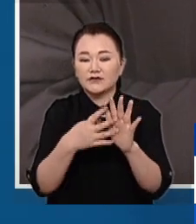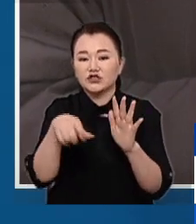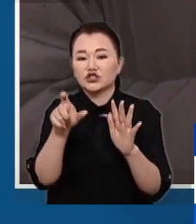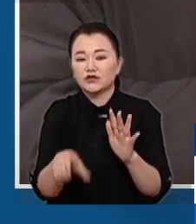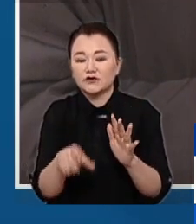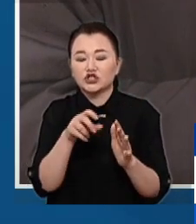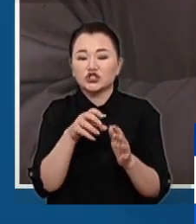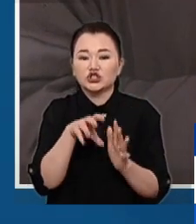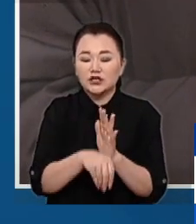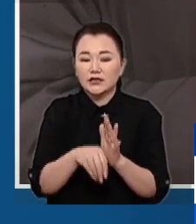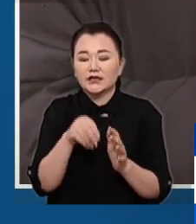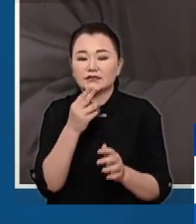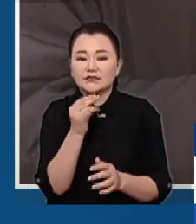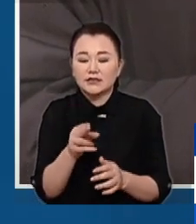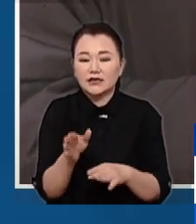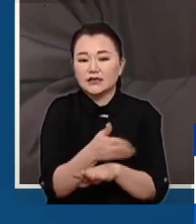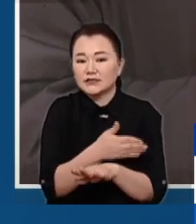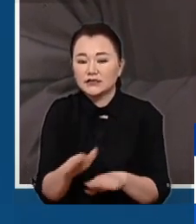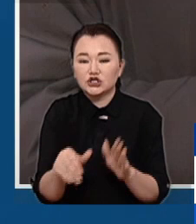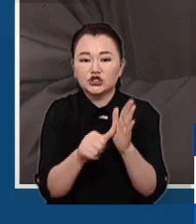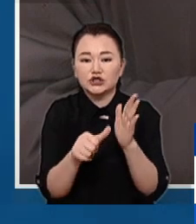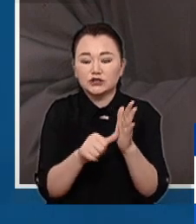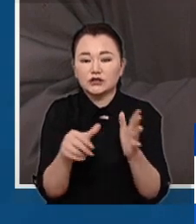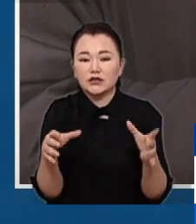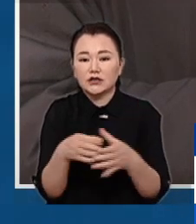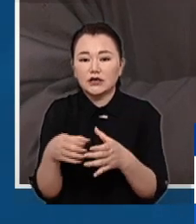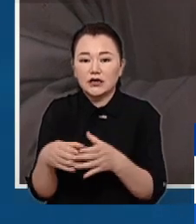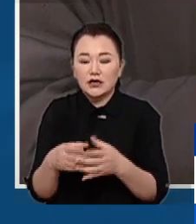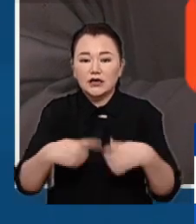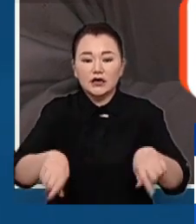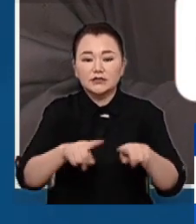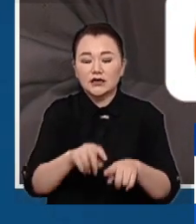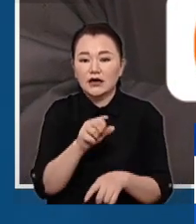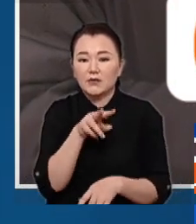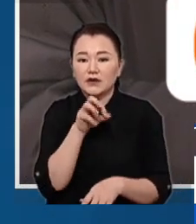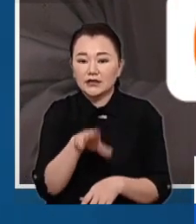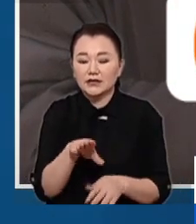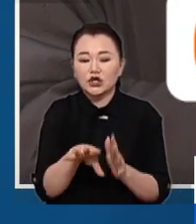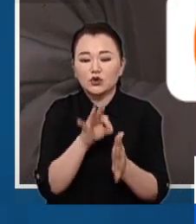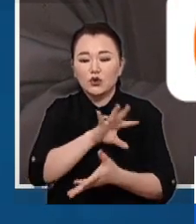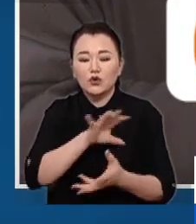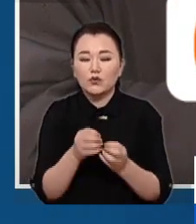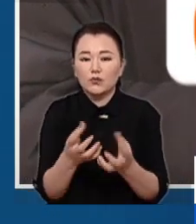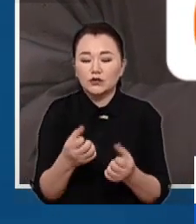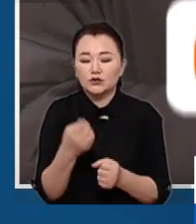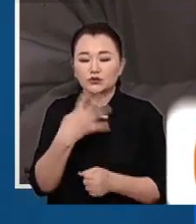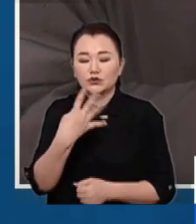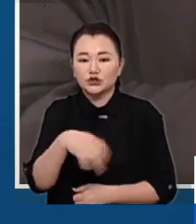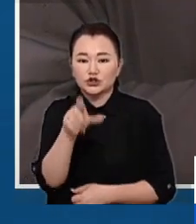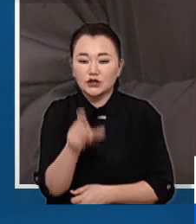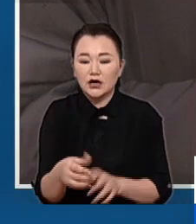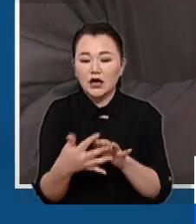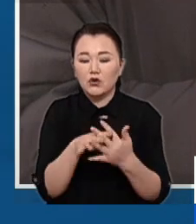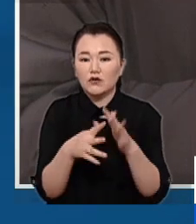мандатов члены ЦИКа разделили между 6 политобъединениями. Итак, Аманат по итогам голосования получил 40 мандатов,